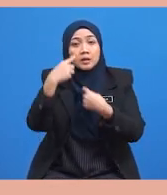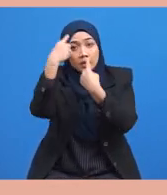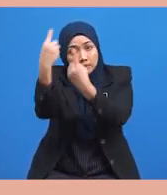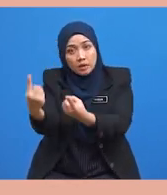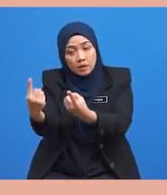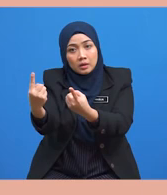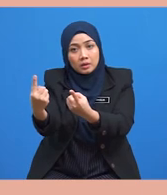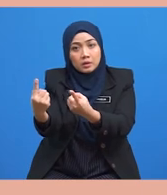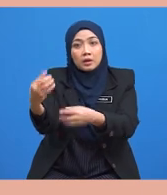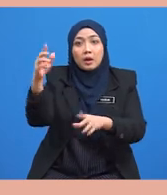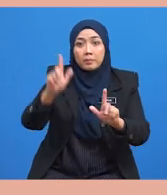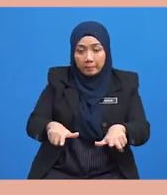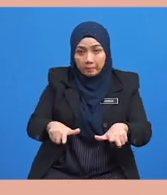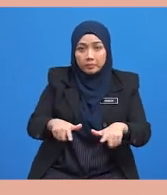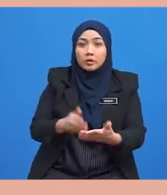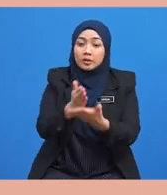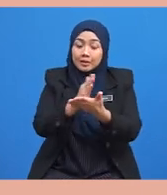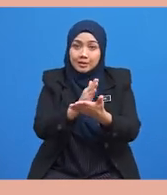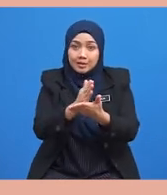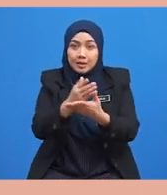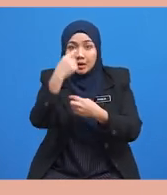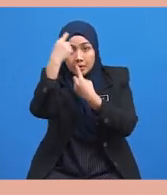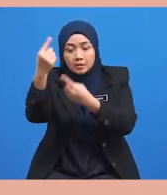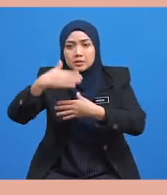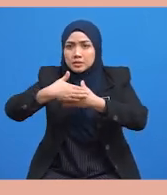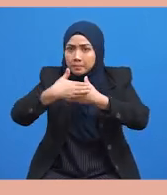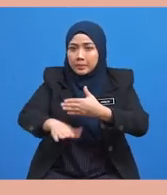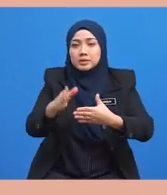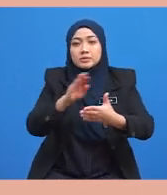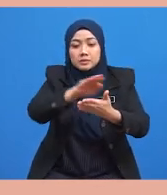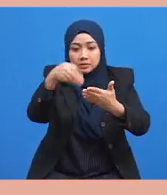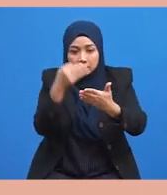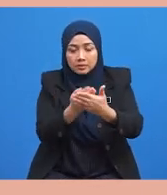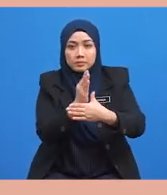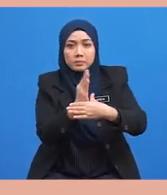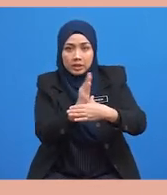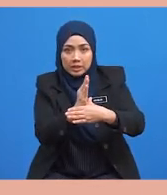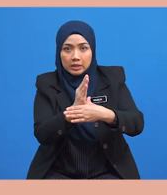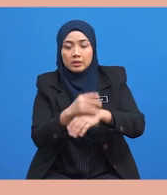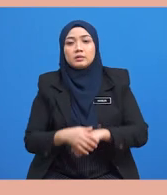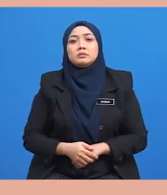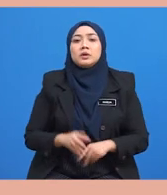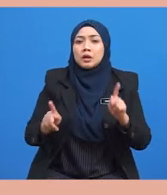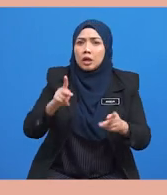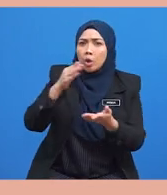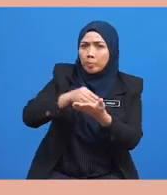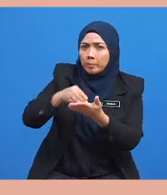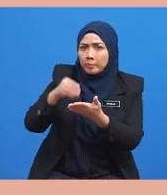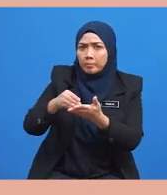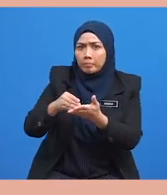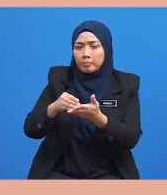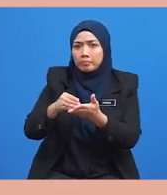berada di kedudukan tengah-tengah bahagian data selepas median. Sekiranya bilangan data